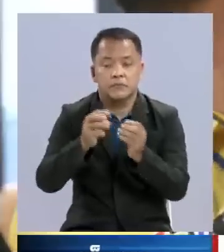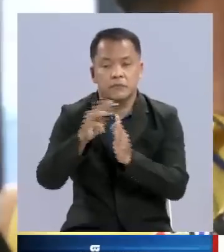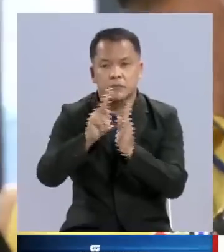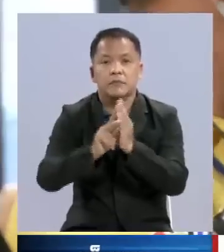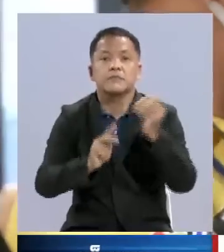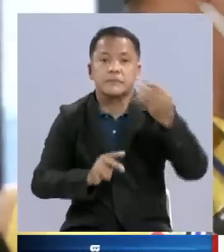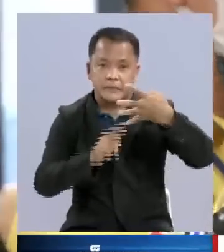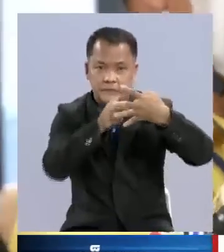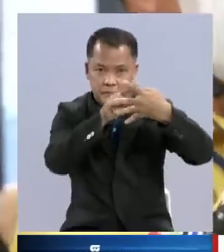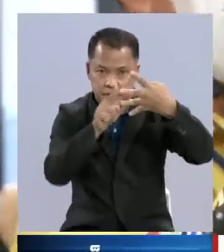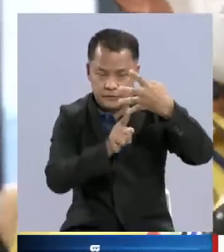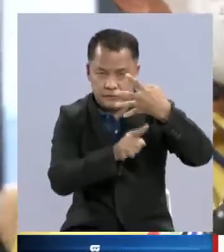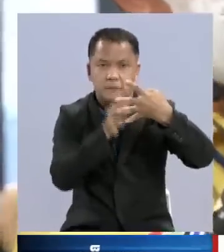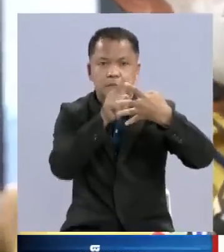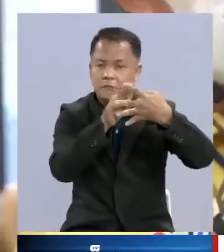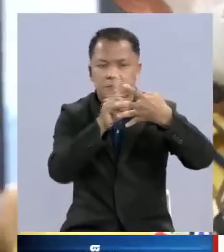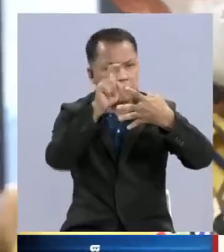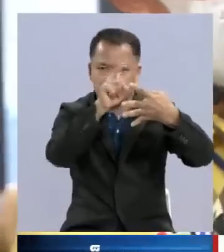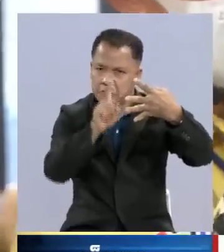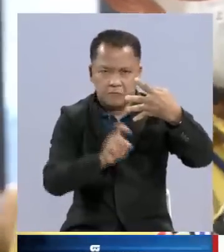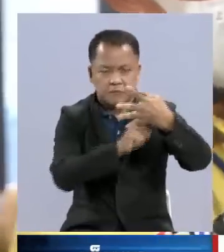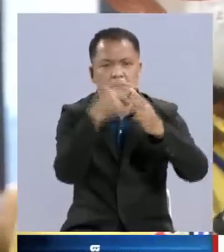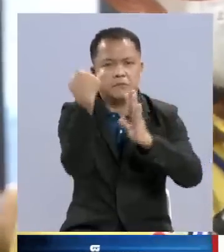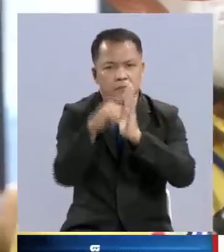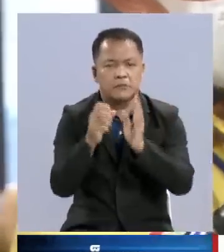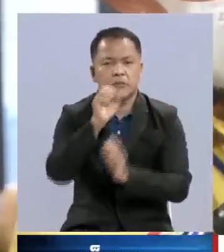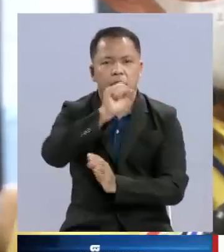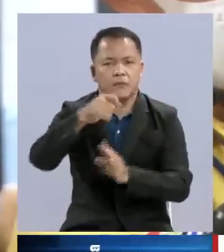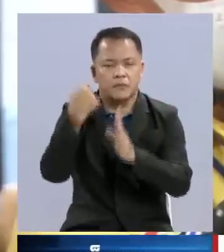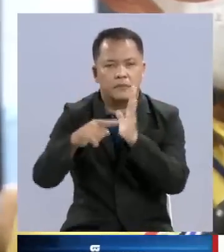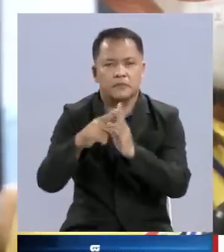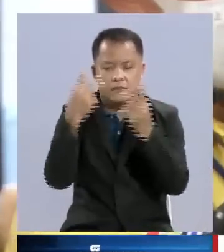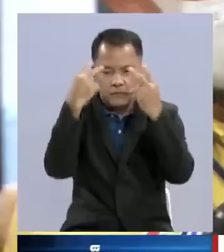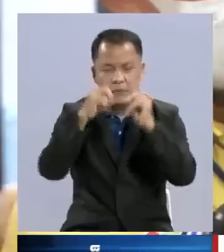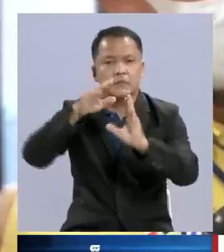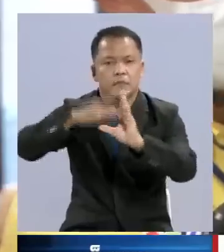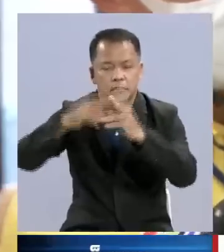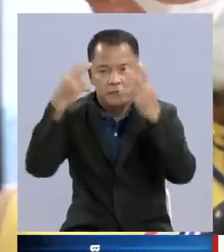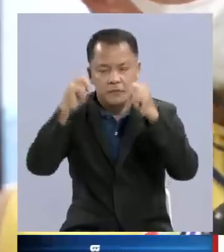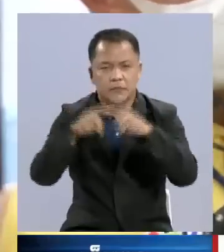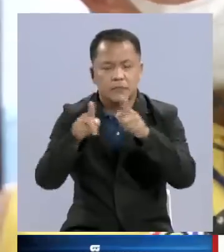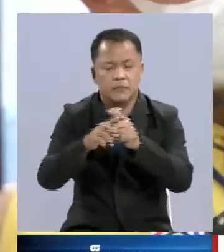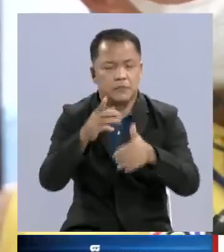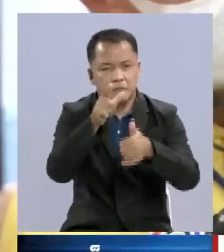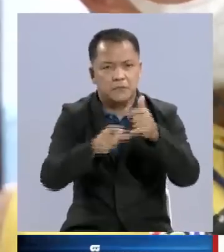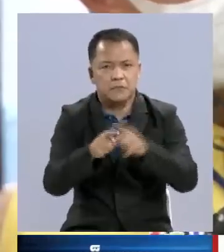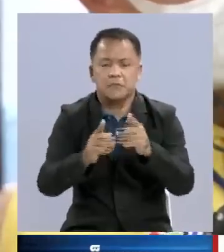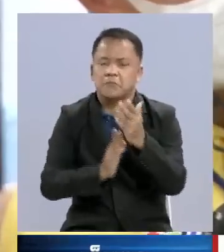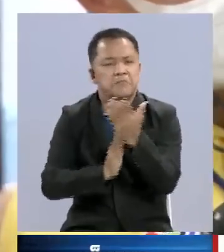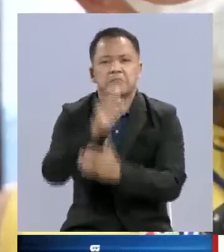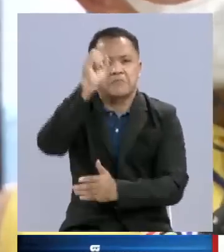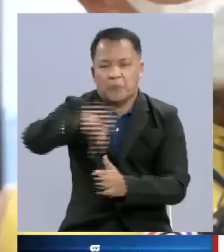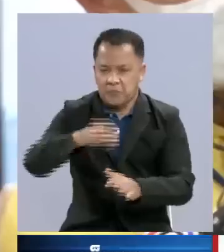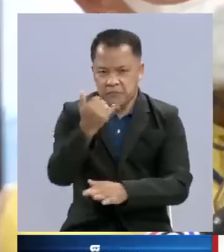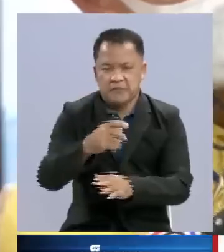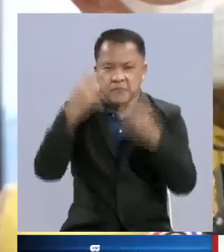อ่ะว่ายังไงคุณพิธาก็ขาดคุณสมบัติการเป็นส.ส.แล้วก็เป็นแคนดิเดตนายกนะครับแล้วก็มองไปถึงขั้นว่าโอ๊ยเขาไปไม่ถึงฝันหรอกไม่